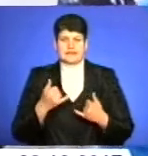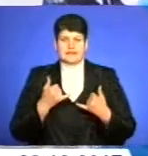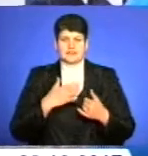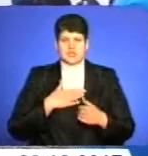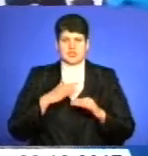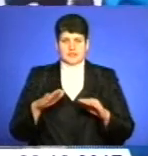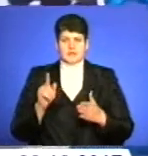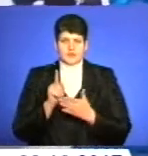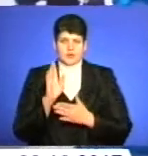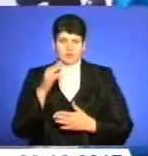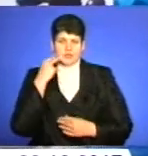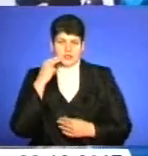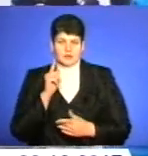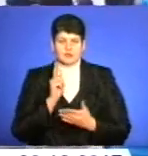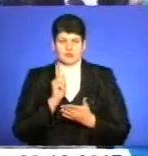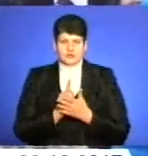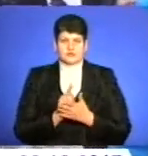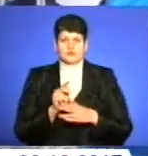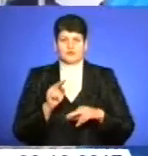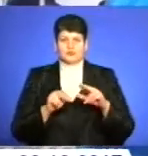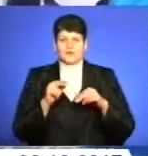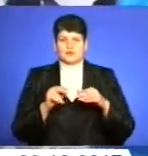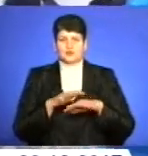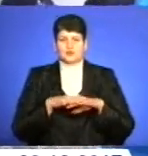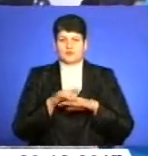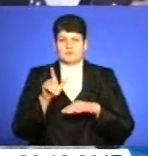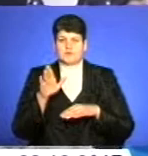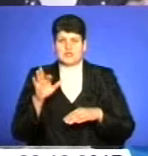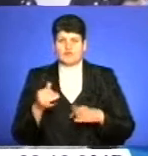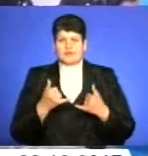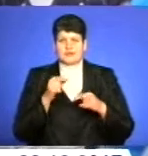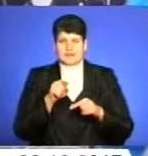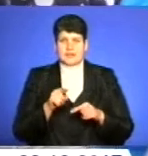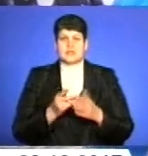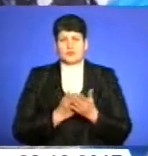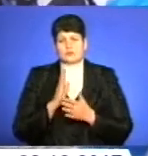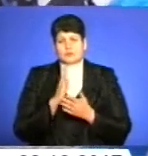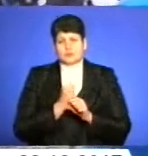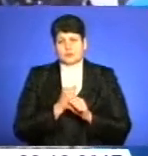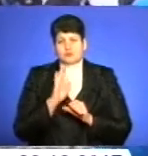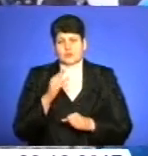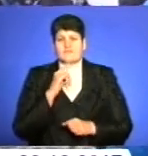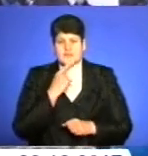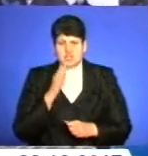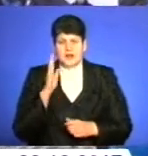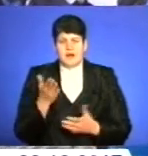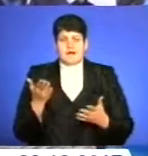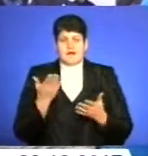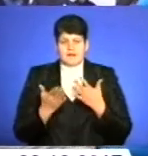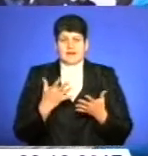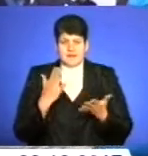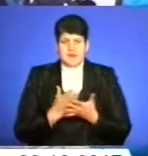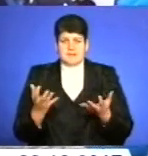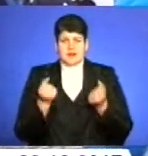дітей ми маємо бути краще, і ми маємо будувати суспільство для них. Служба сама по собі буде важка, але з такою підтримкою, як в нас є, рідних,